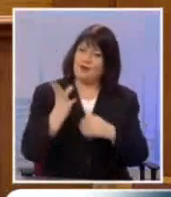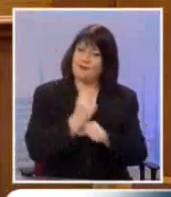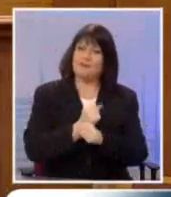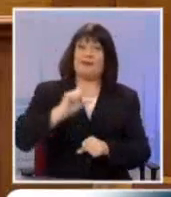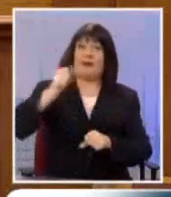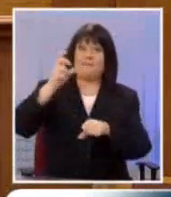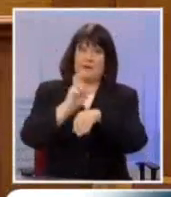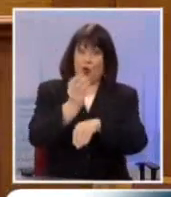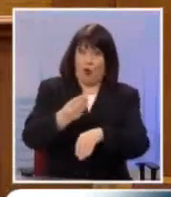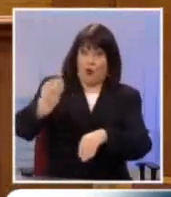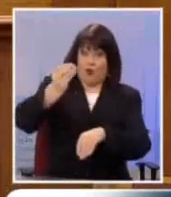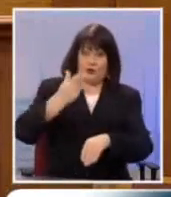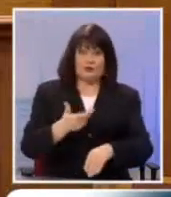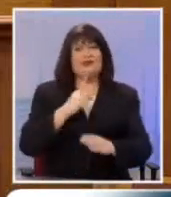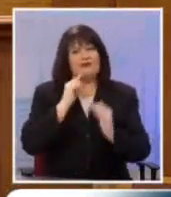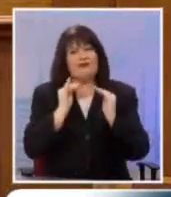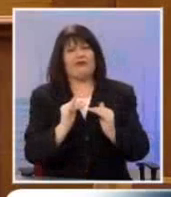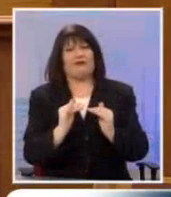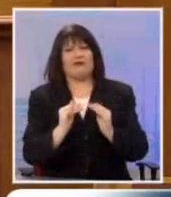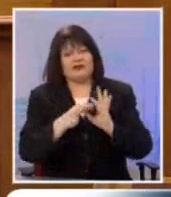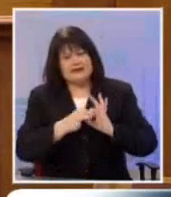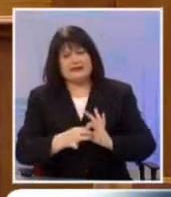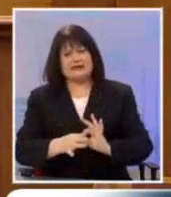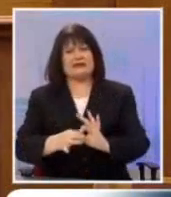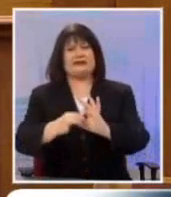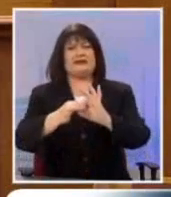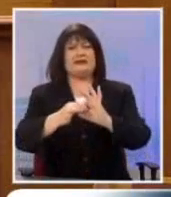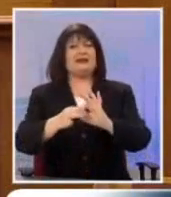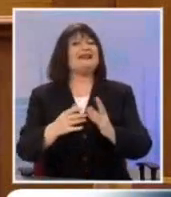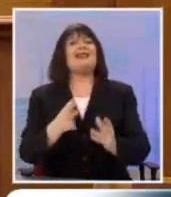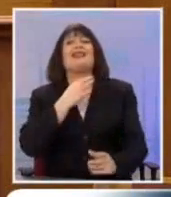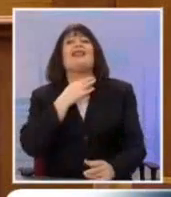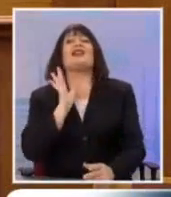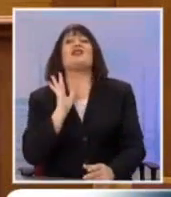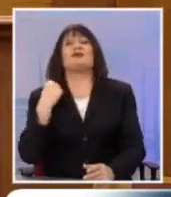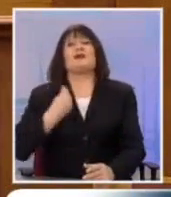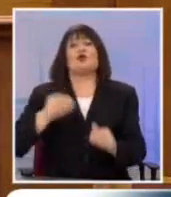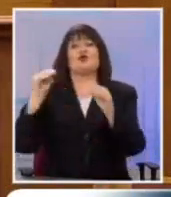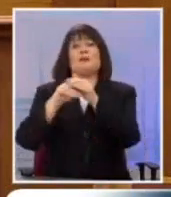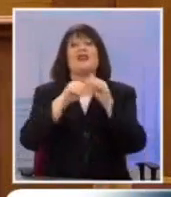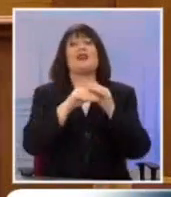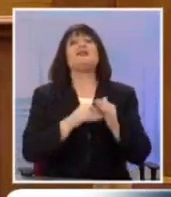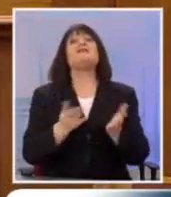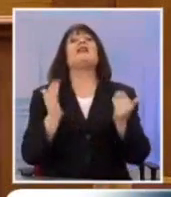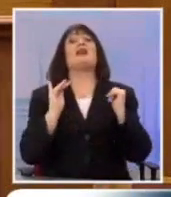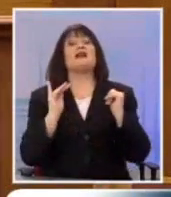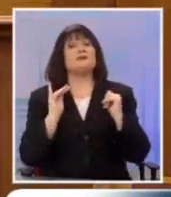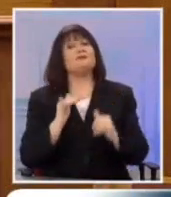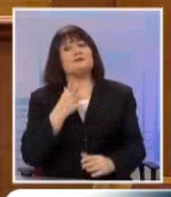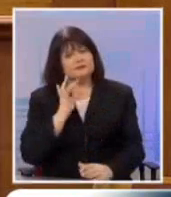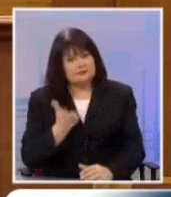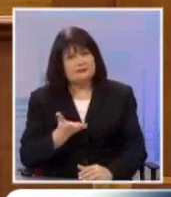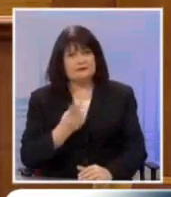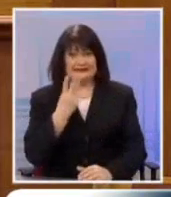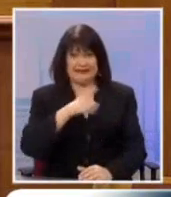πρωτογενή πλεονάσματα, συνεχίζει. Και συνεχίζει ότι δεν χρειαζόμαστε δημόσιες επενδύσεις και γι' αυτό θα περιοριστούν